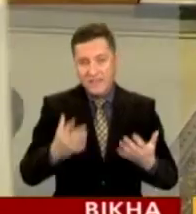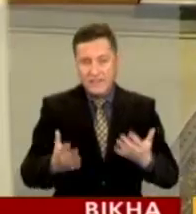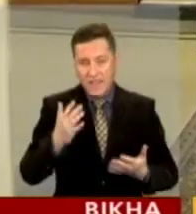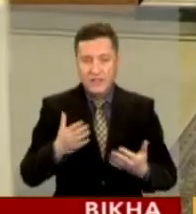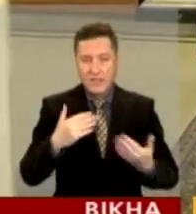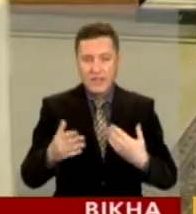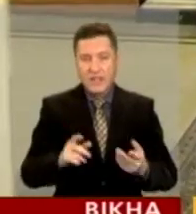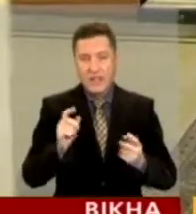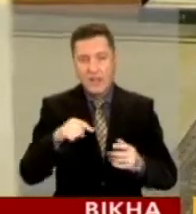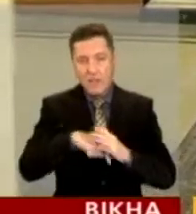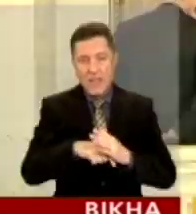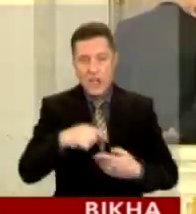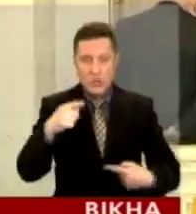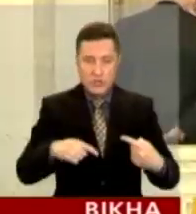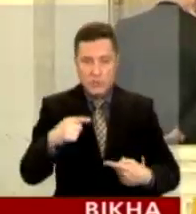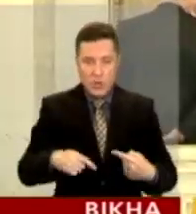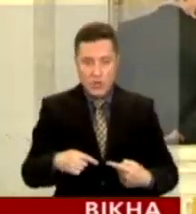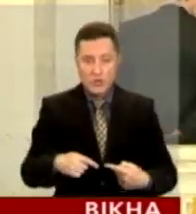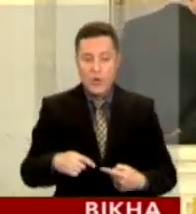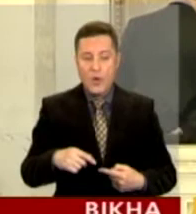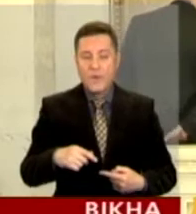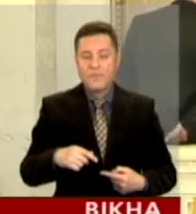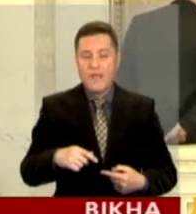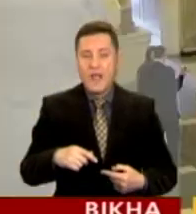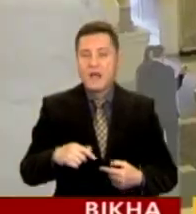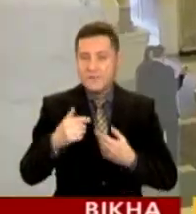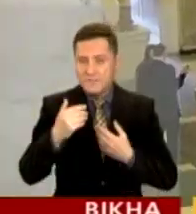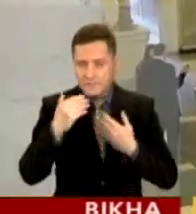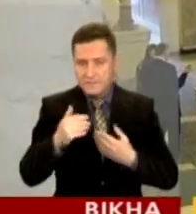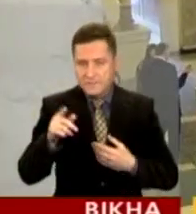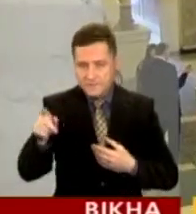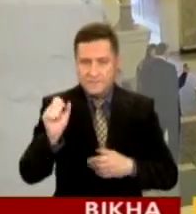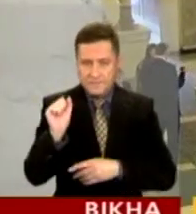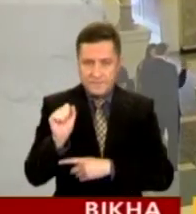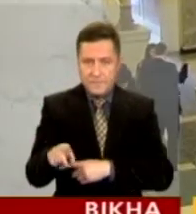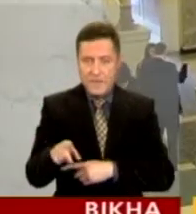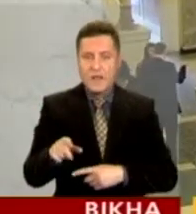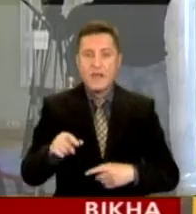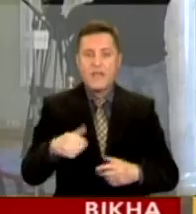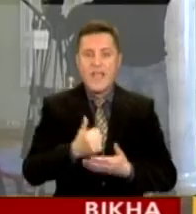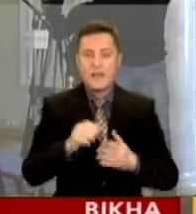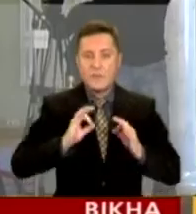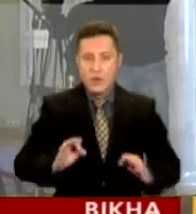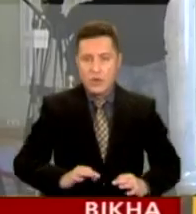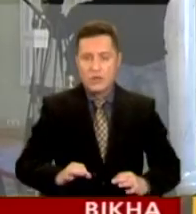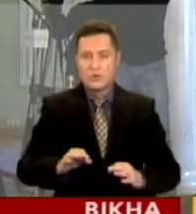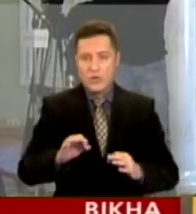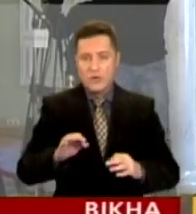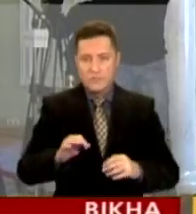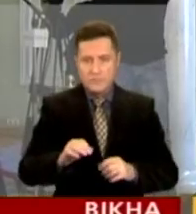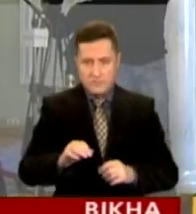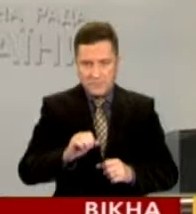Ба більше, лунали вимоги до Генпрокуратури рішуче діяти із іншими народними обранцями, яких і так давно не видно в